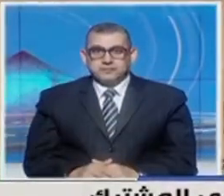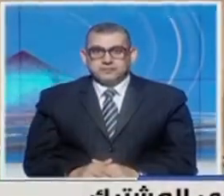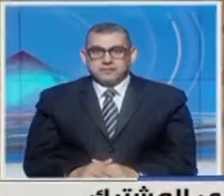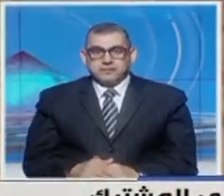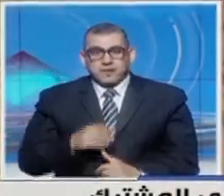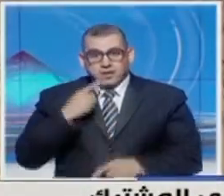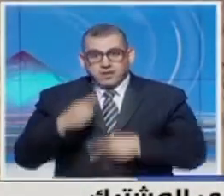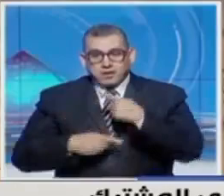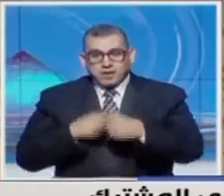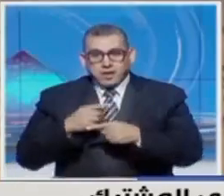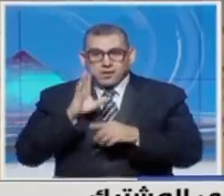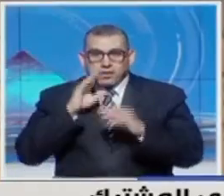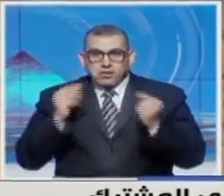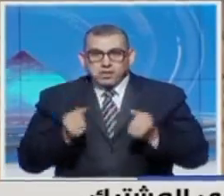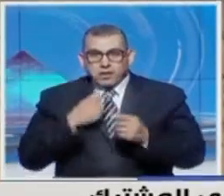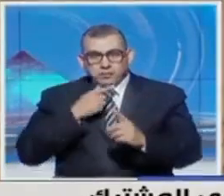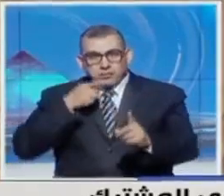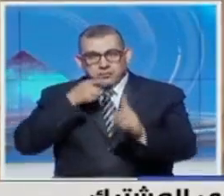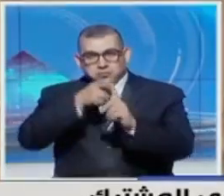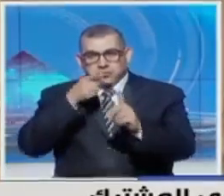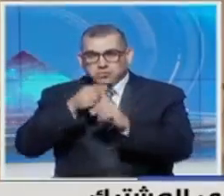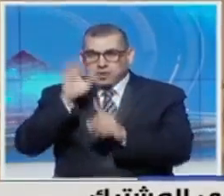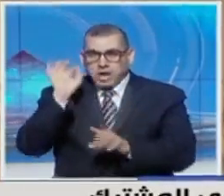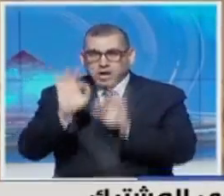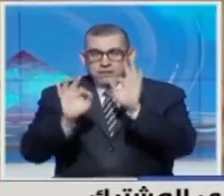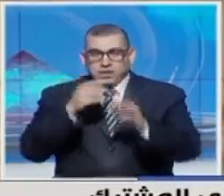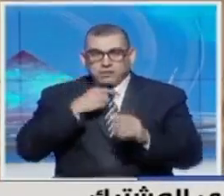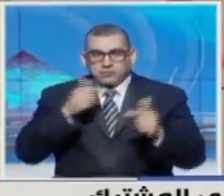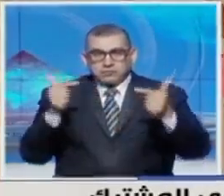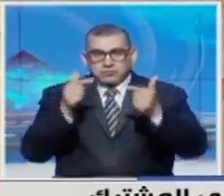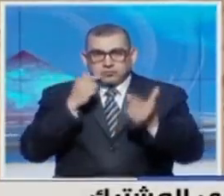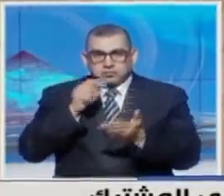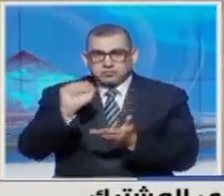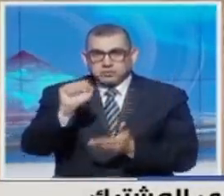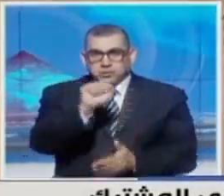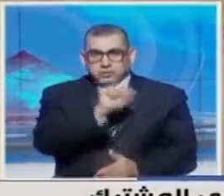لاستكمال تطوير الهجوم وتدمير كافة أهداف العدو المخططة،